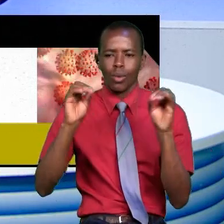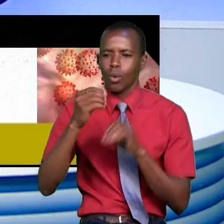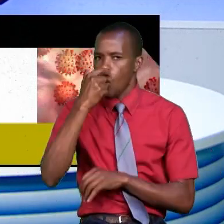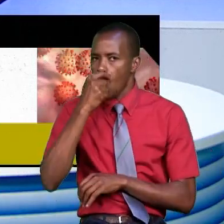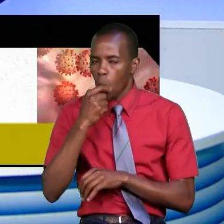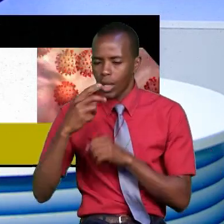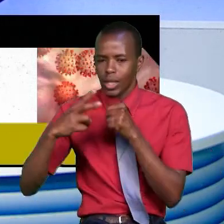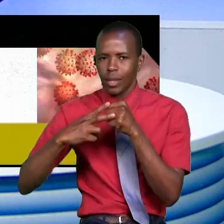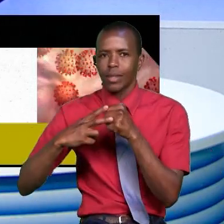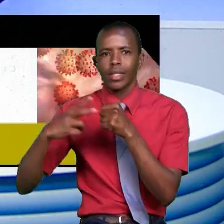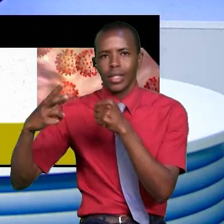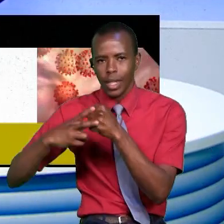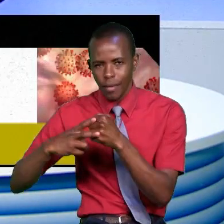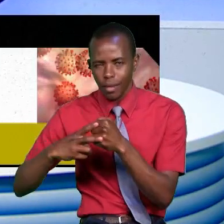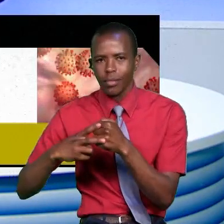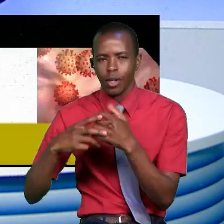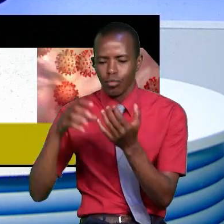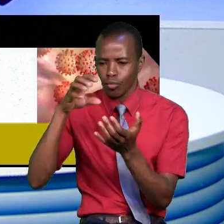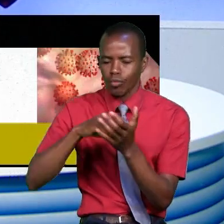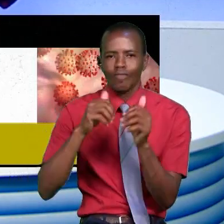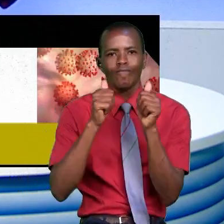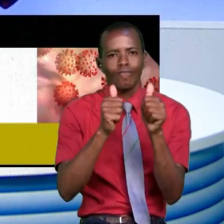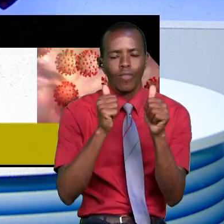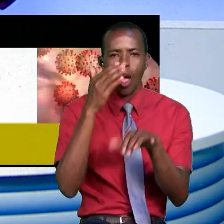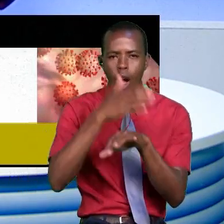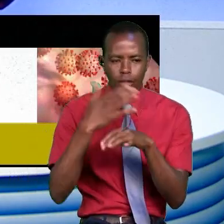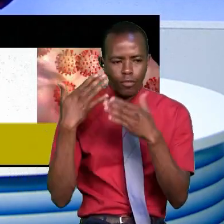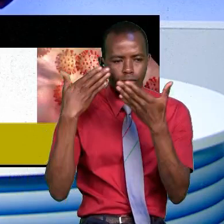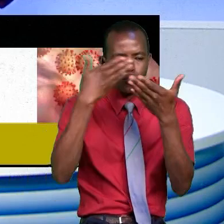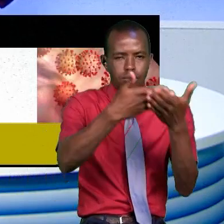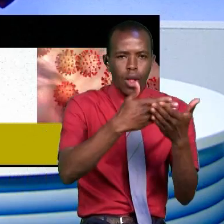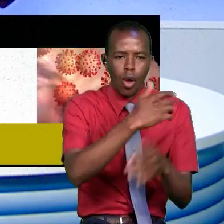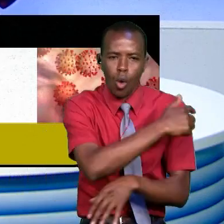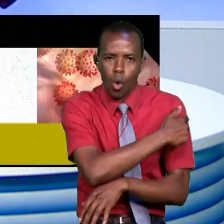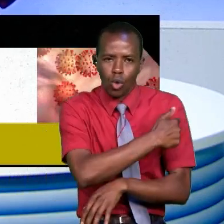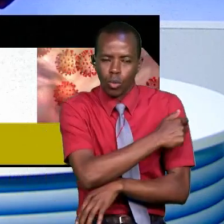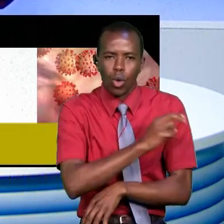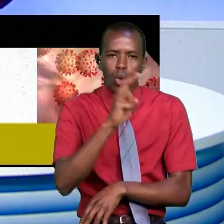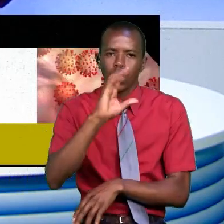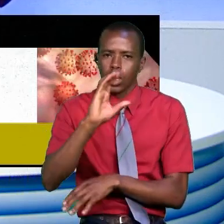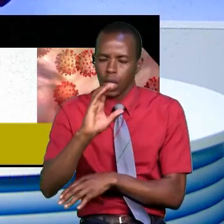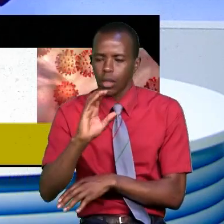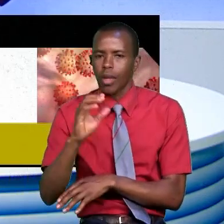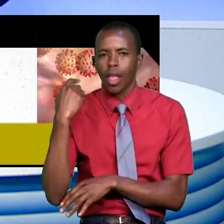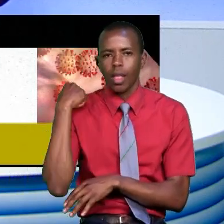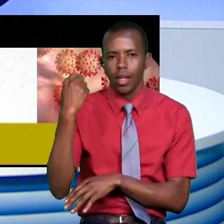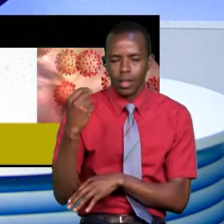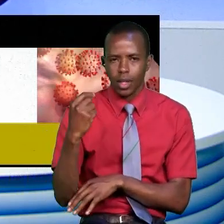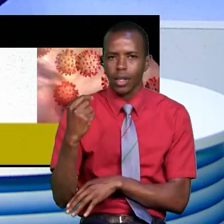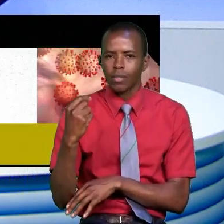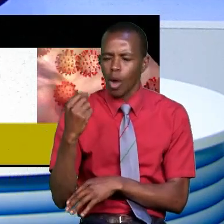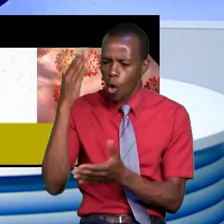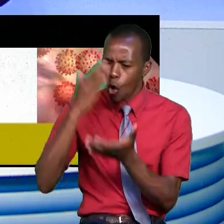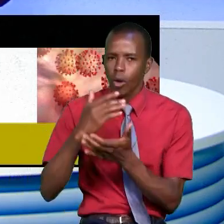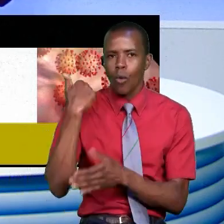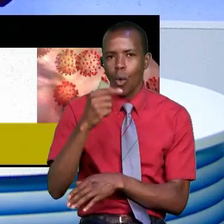wa miaka 77 yupo kwenye hali nzuri baada ya kufikishwa kwenye kituo cha afya cha UC Irvine hapo jana. Hayo yamethibitishwa